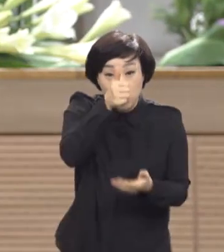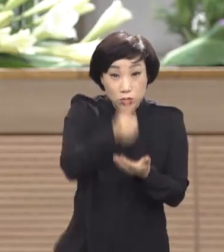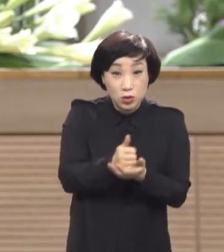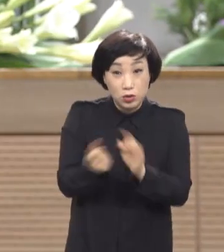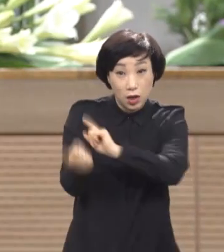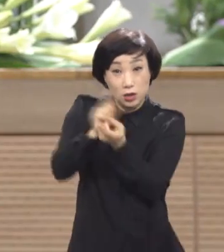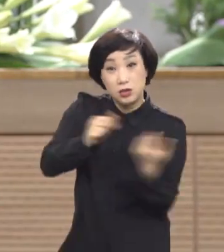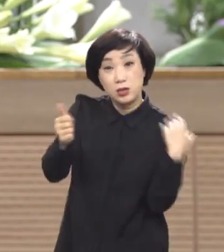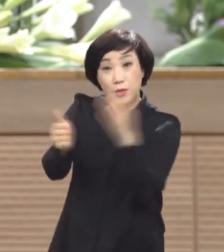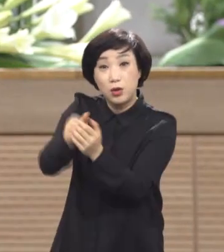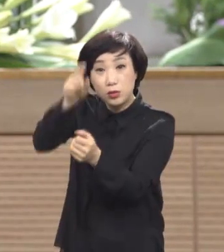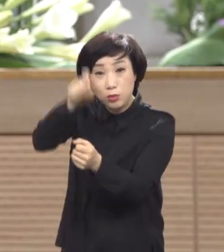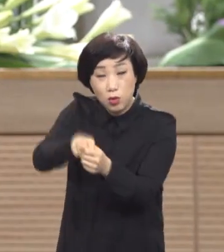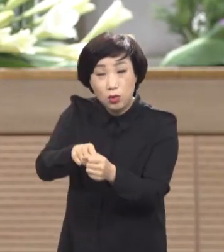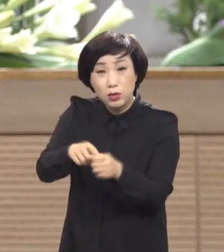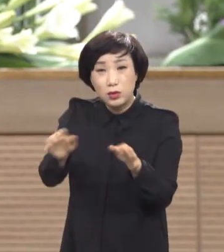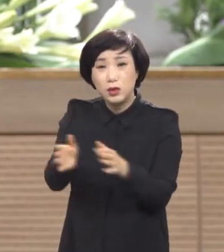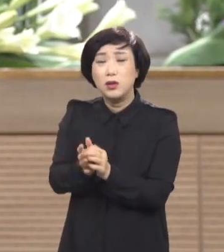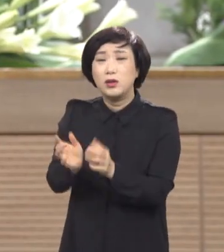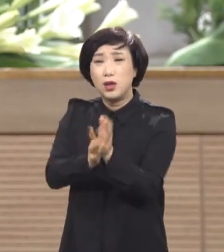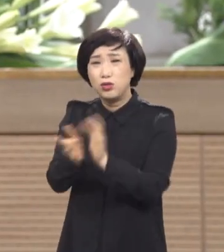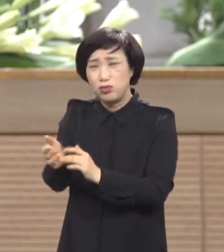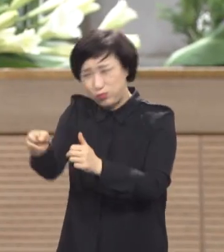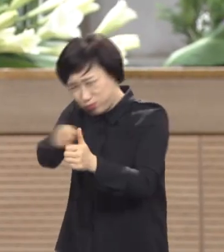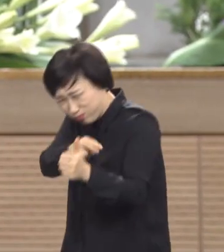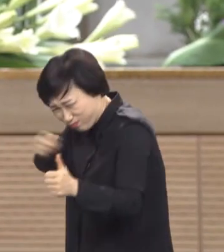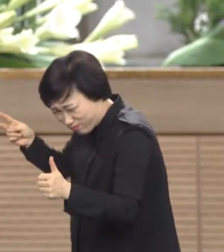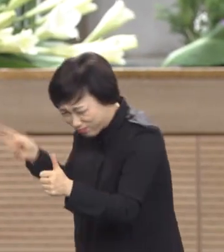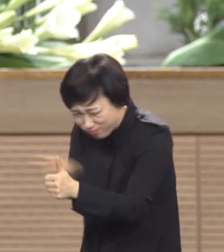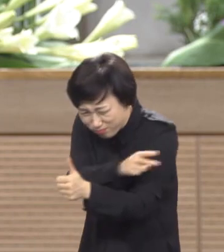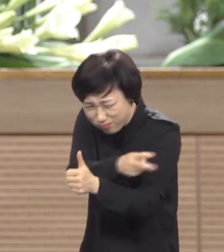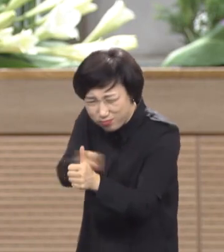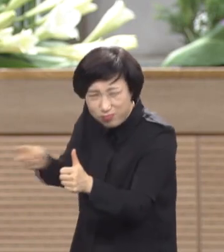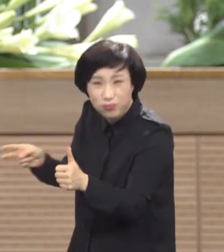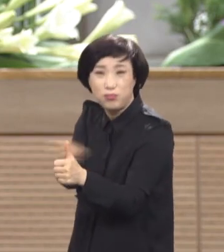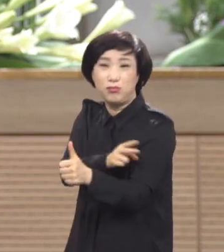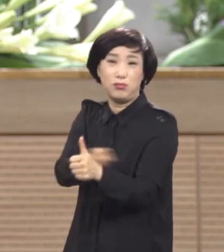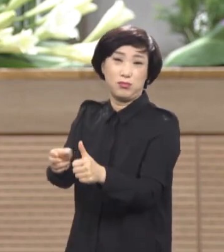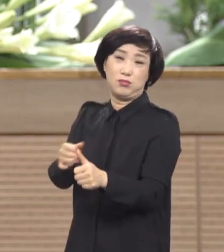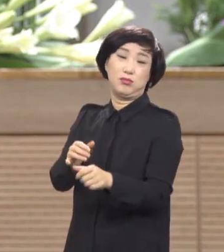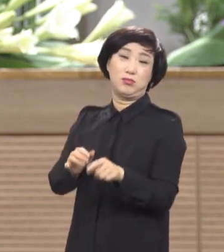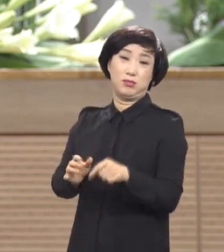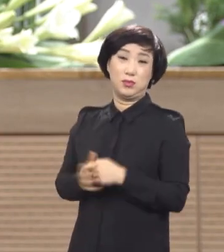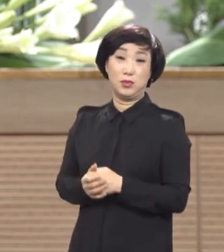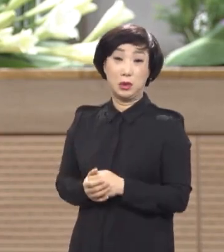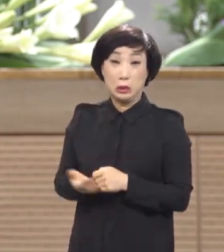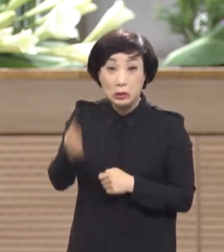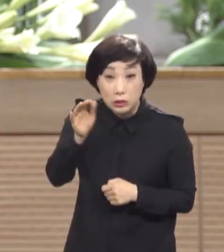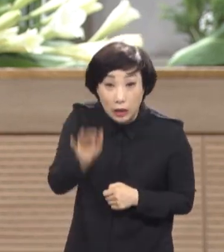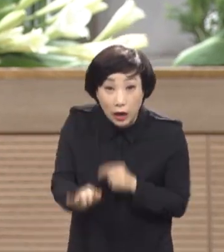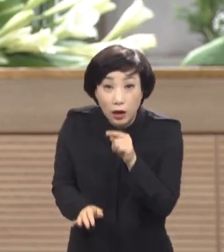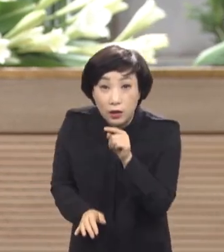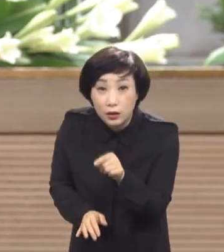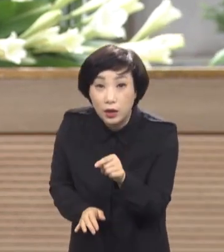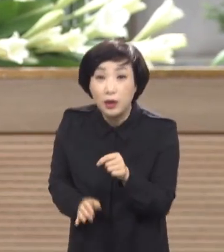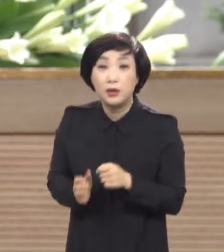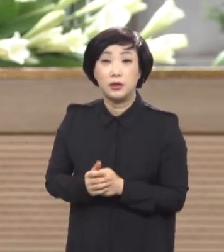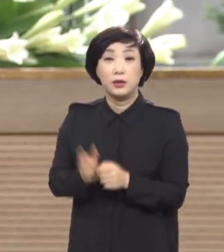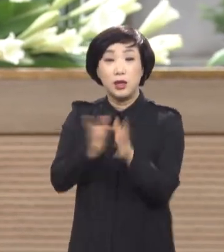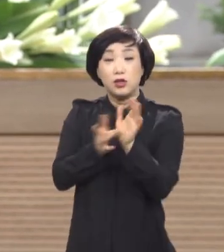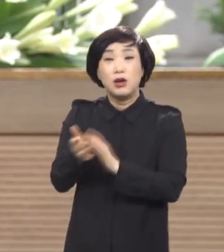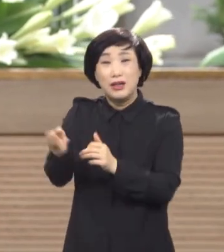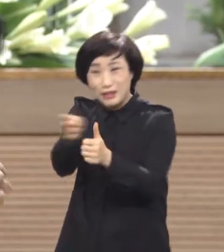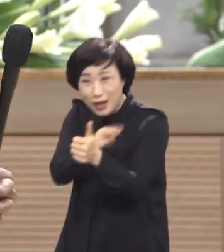짊어지려고 무진 매를 맞아가며 죄를 자처한다 이 말이오 그러나 그가